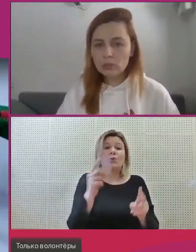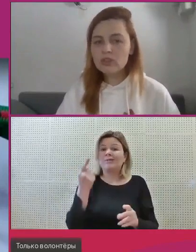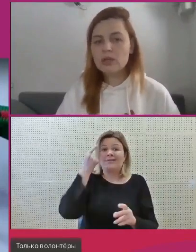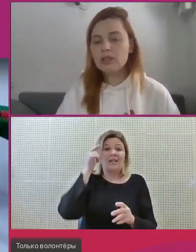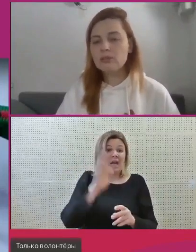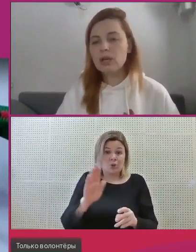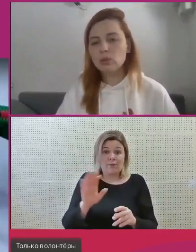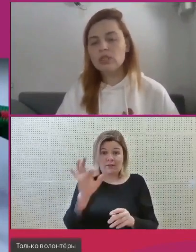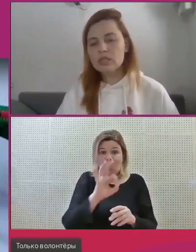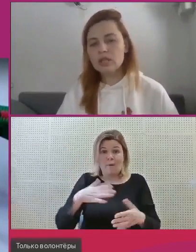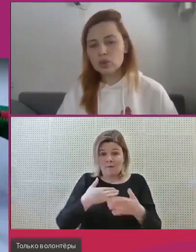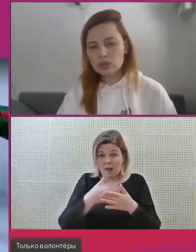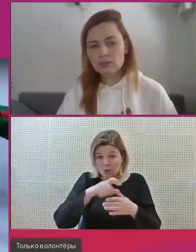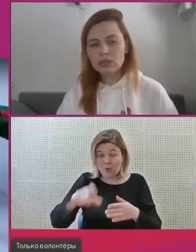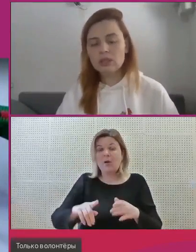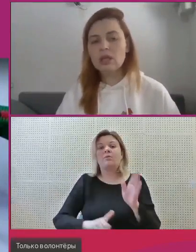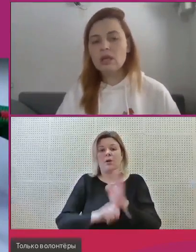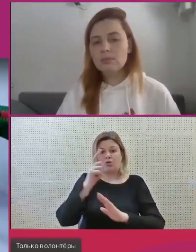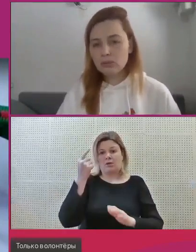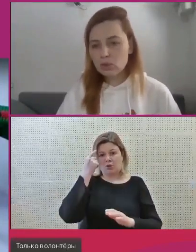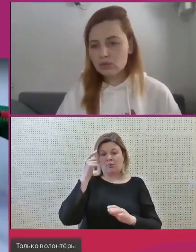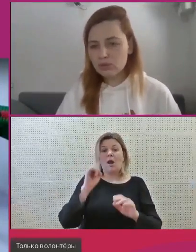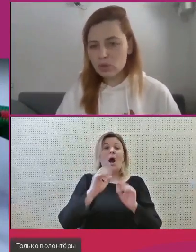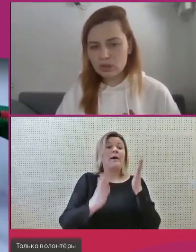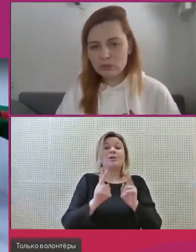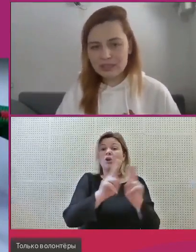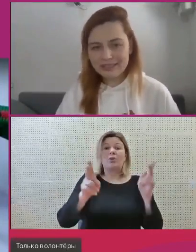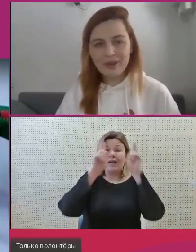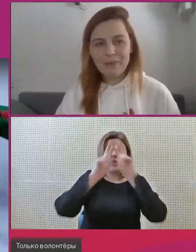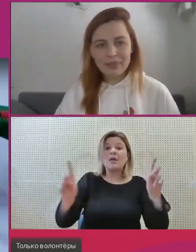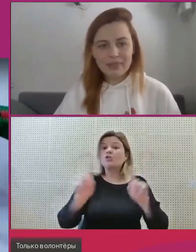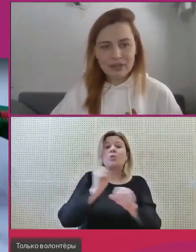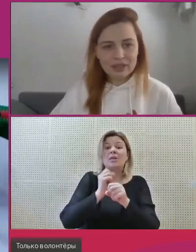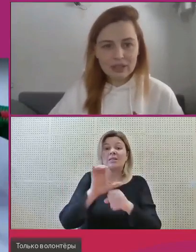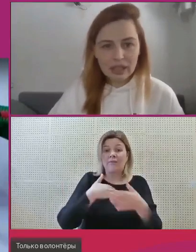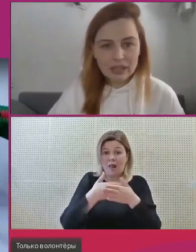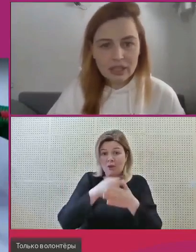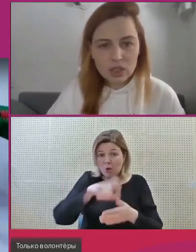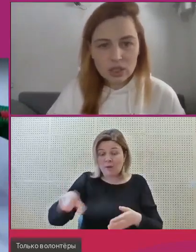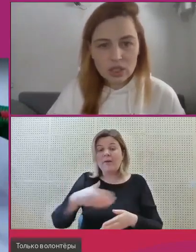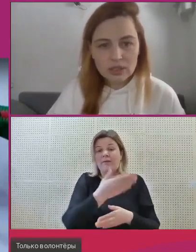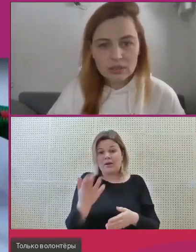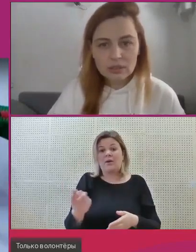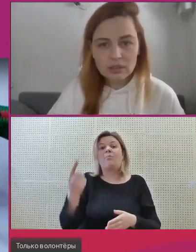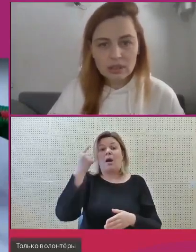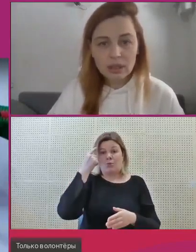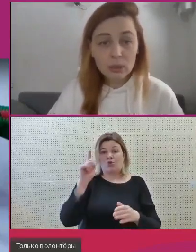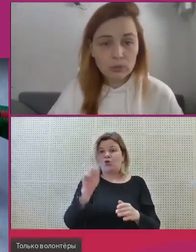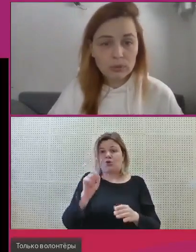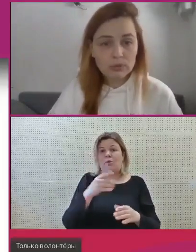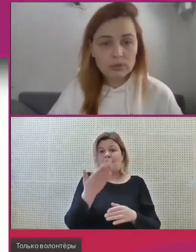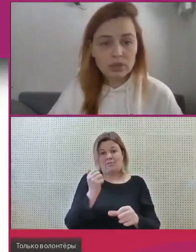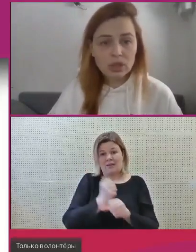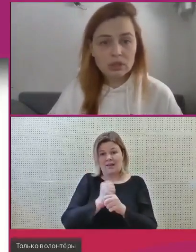начнет задуматься об этом, а кто не знал, что с ними делать, поймет, что с ними делать. Давайте. Так, а я должна нажать? А я